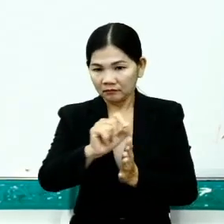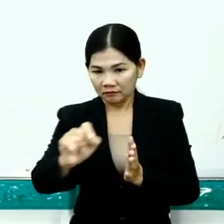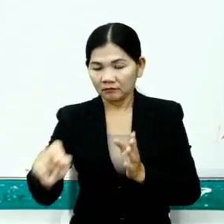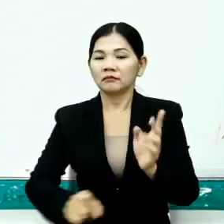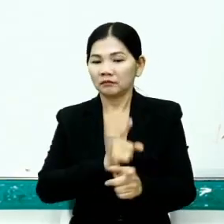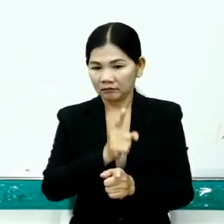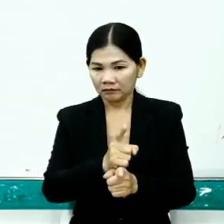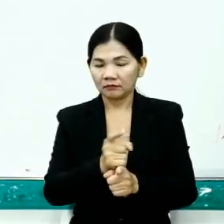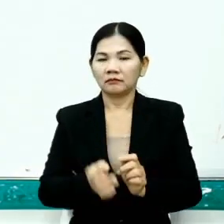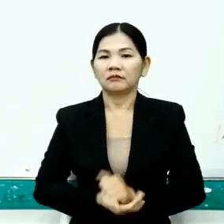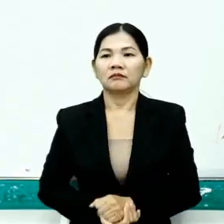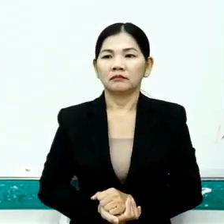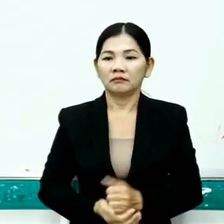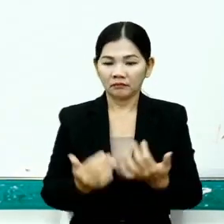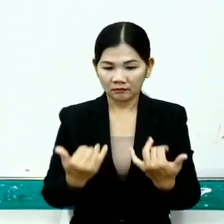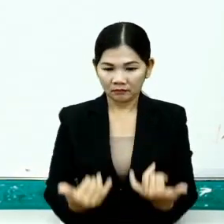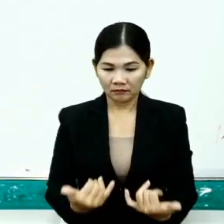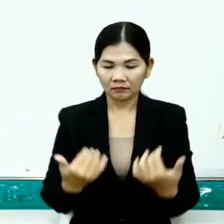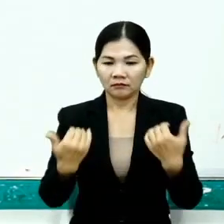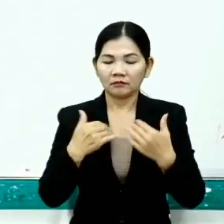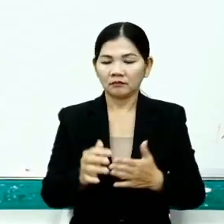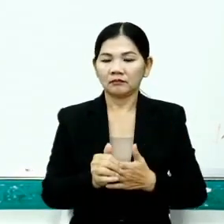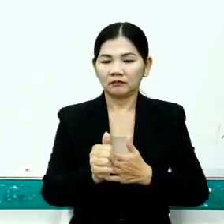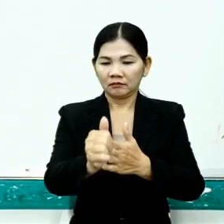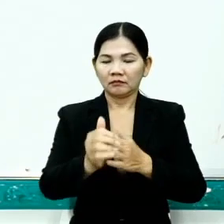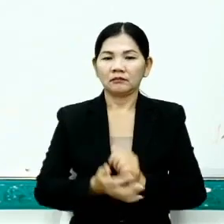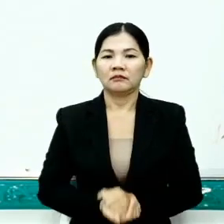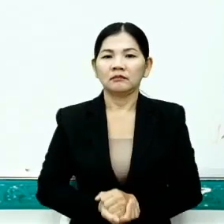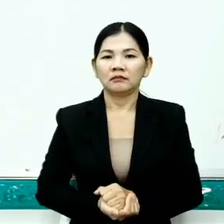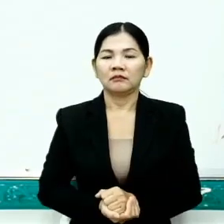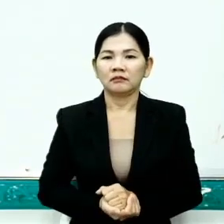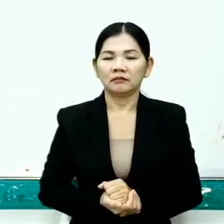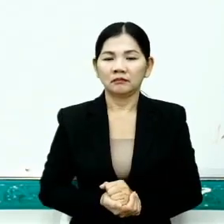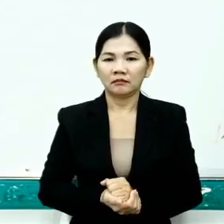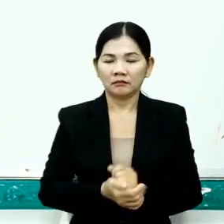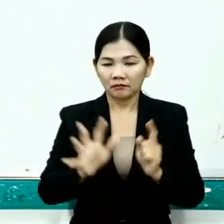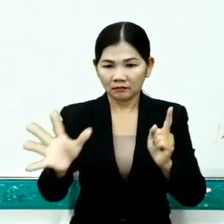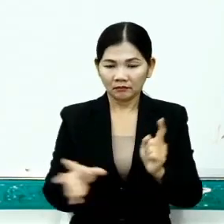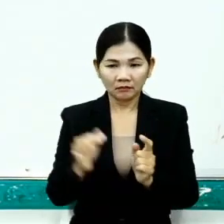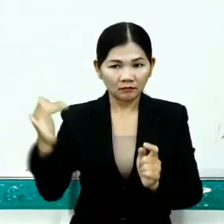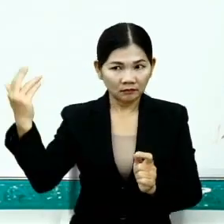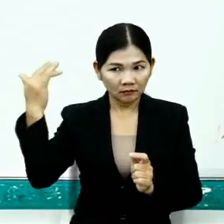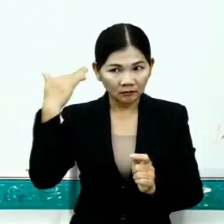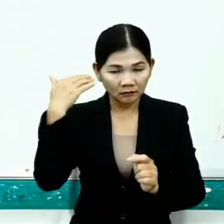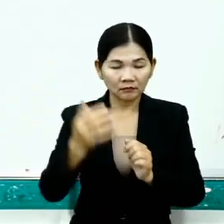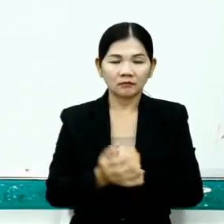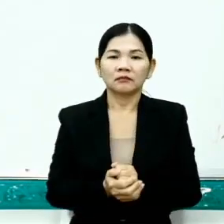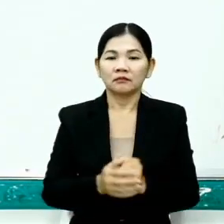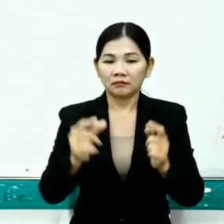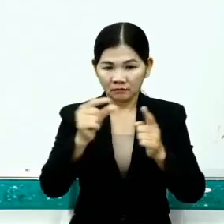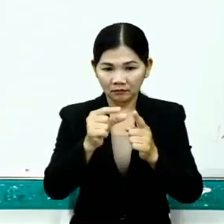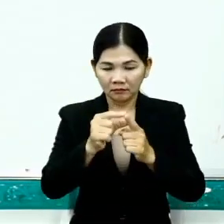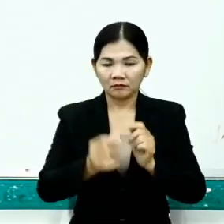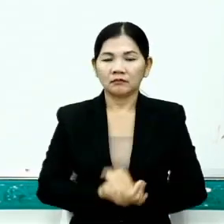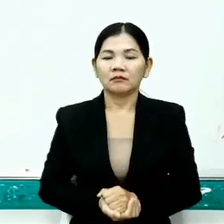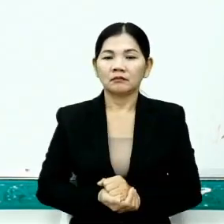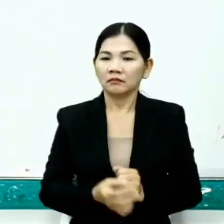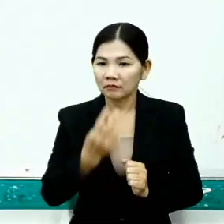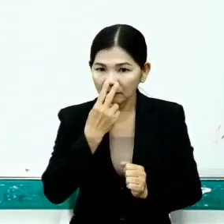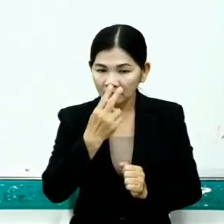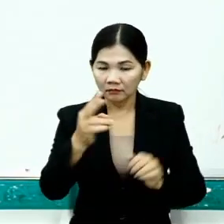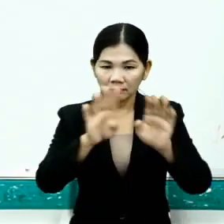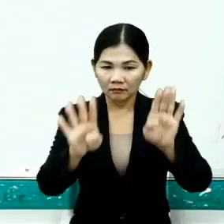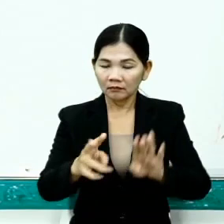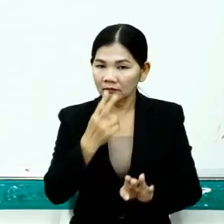bàn cổ cổ cổ cổ cổ nì ấy lời nì nẹ cổ nông con. Chà, tập xong xô đầm mây bàn lỡ bìa. Con mơ mộc nẹ